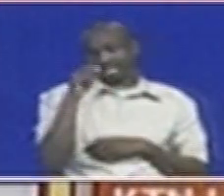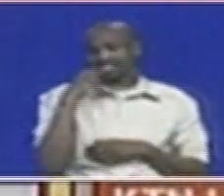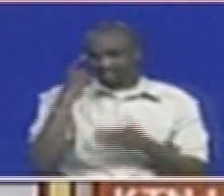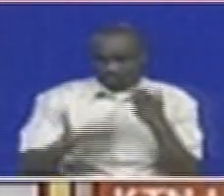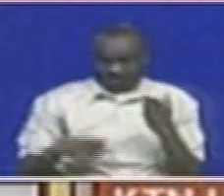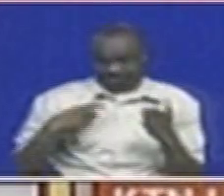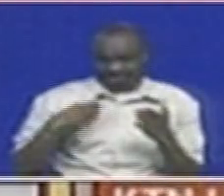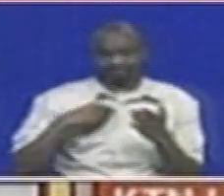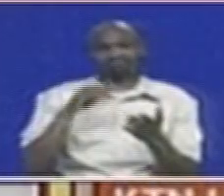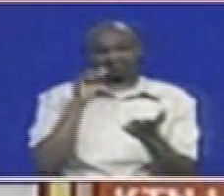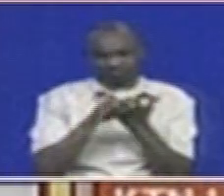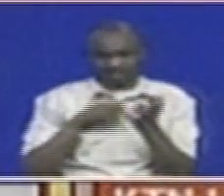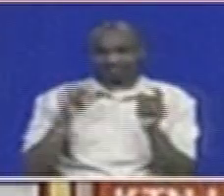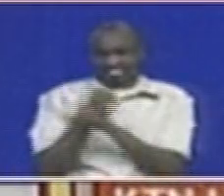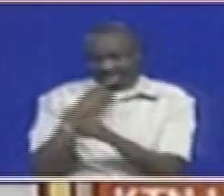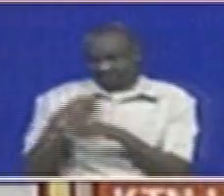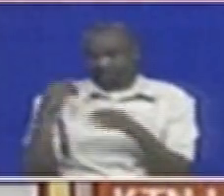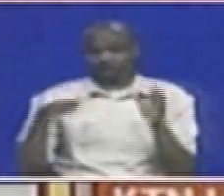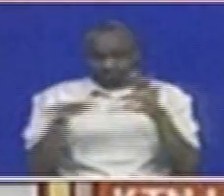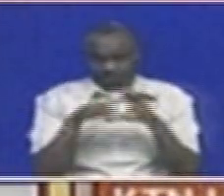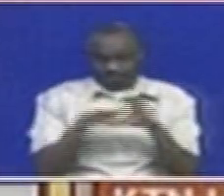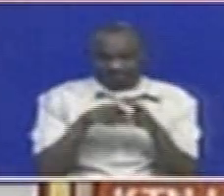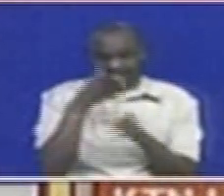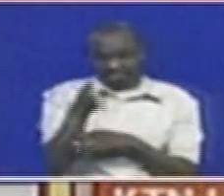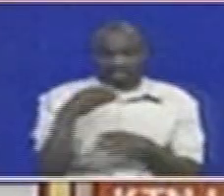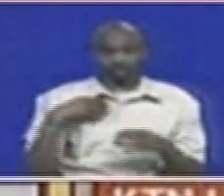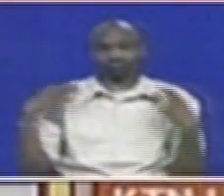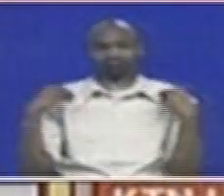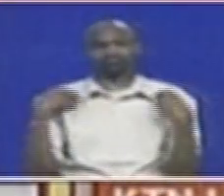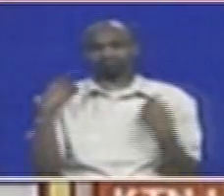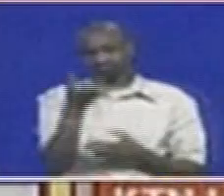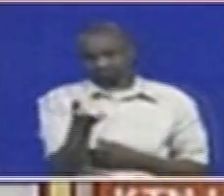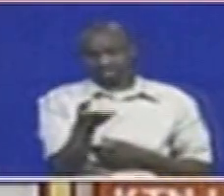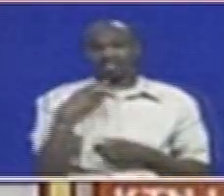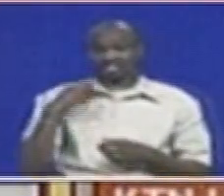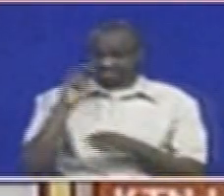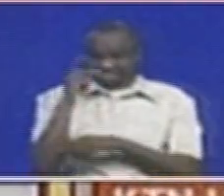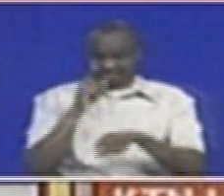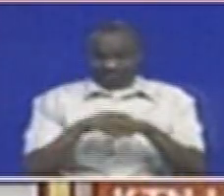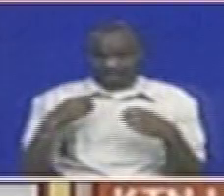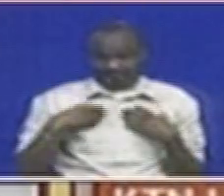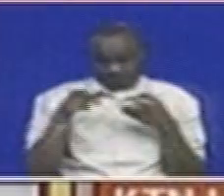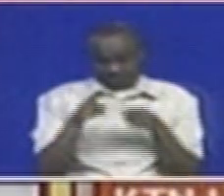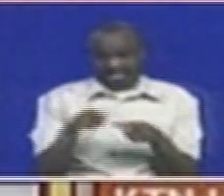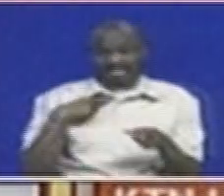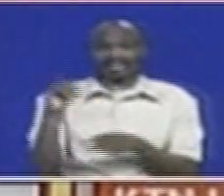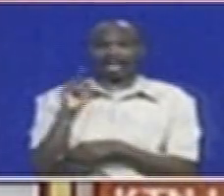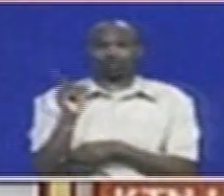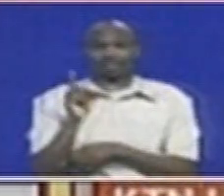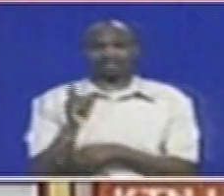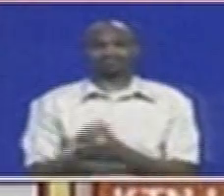kimeorodhesha mashindano kadhaa ili kutoa nafasi kwa wanariadha kujipima nguvu. Makala ya pili ya mashindano hayo yalifanyika hii leo jijini Nairobi.